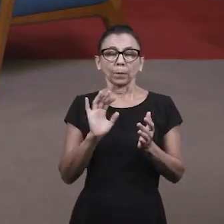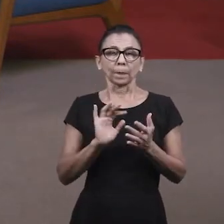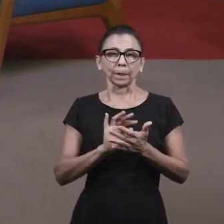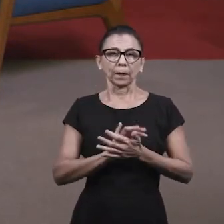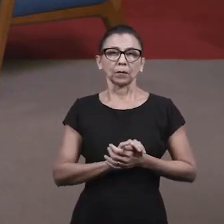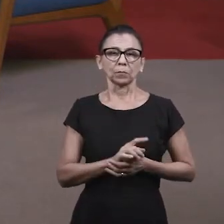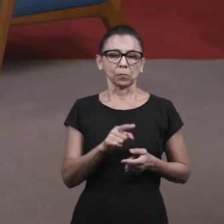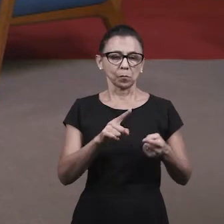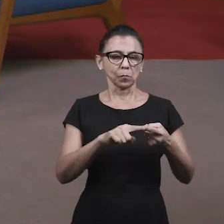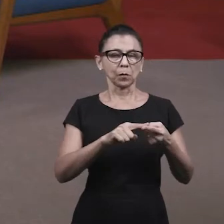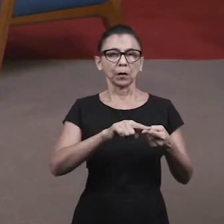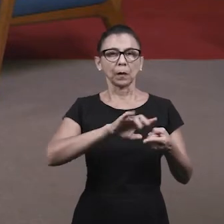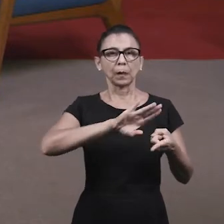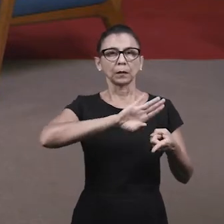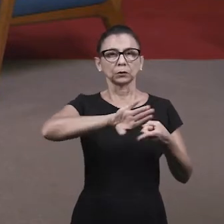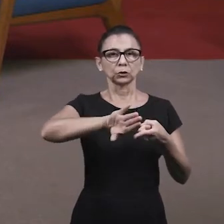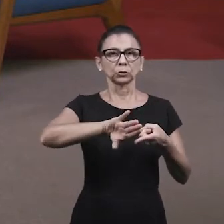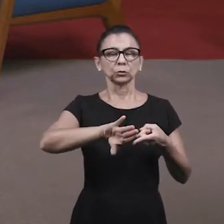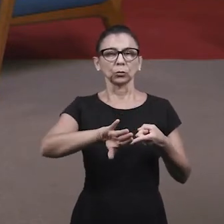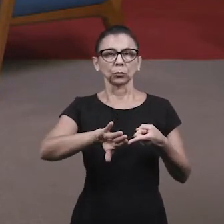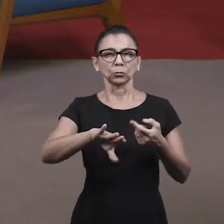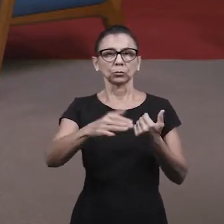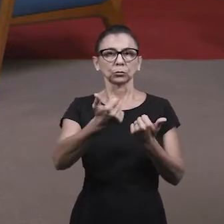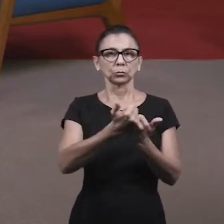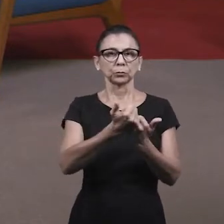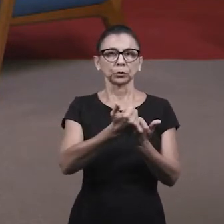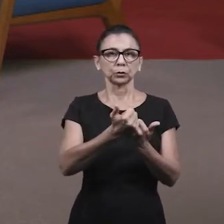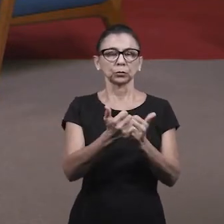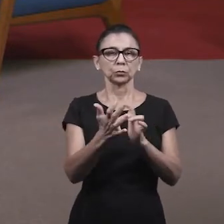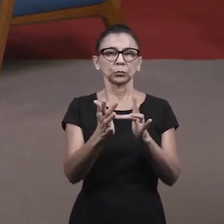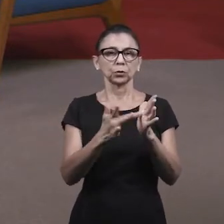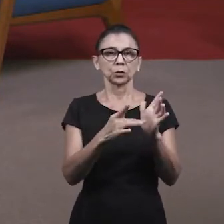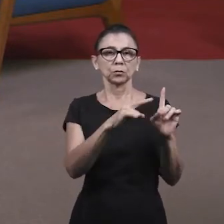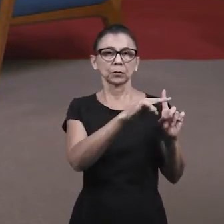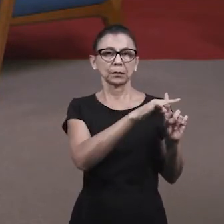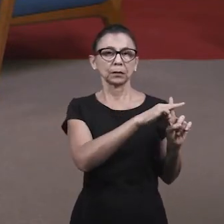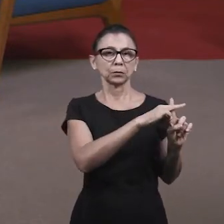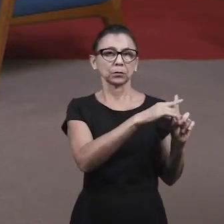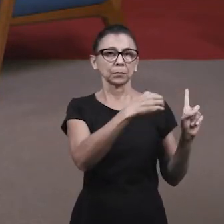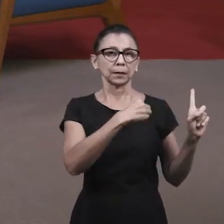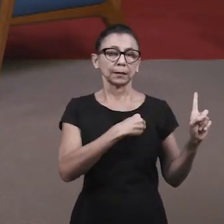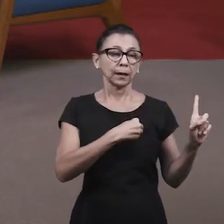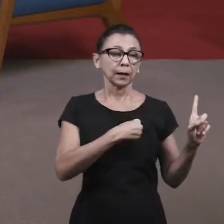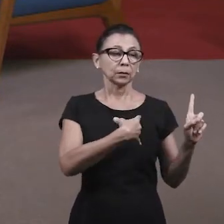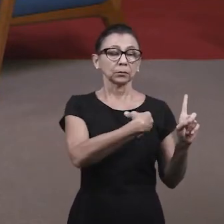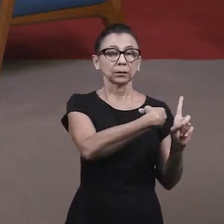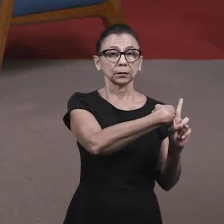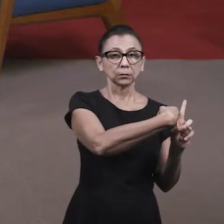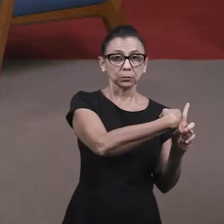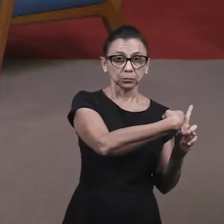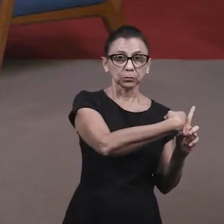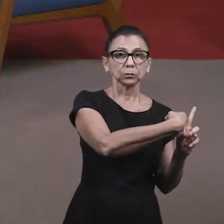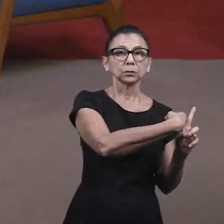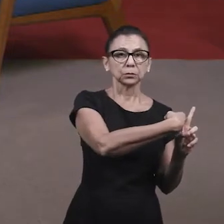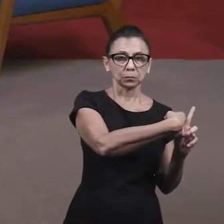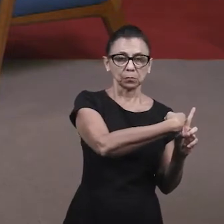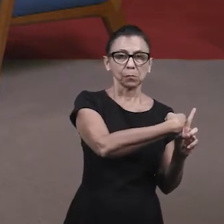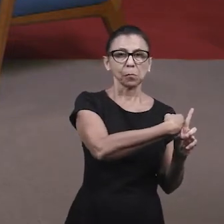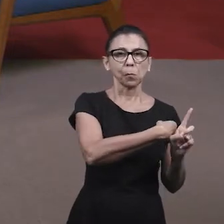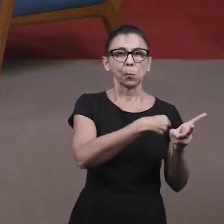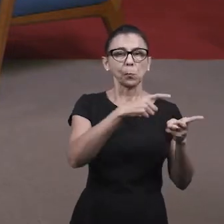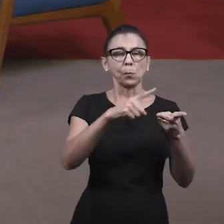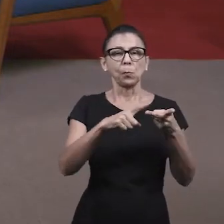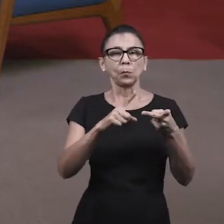un résumé rapide, les trois éléments, les herbes amères, Jésus a pris sur lui la croix,